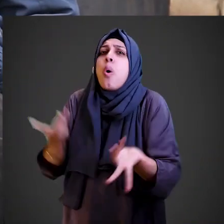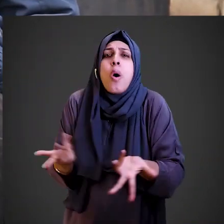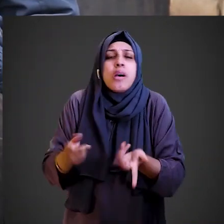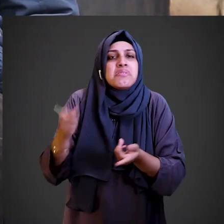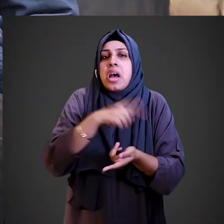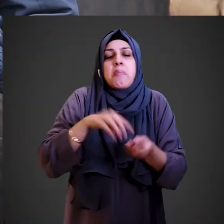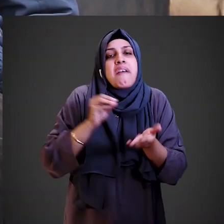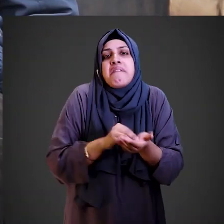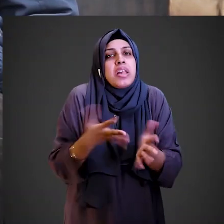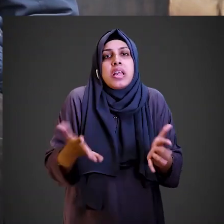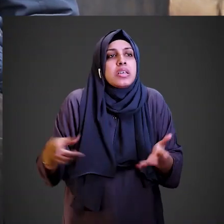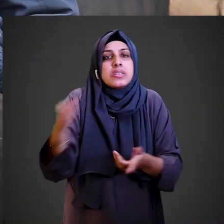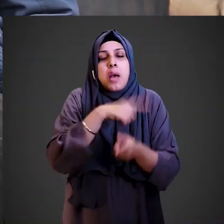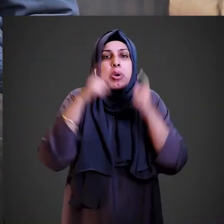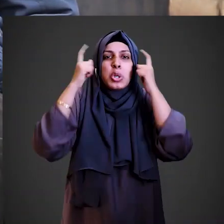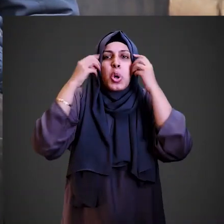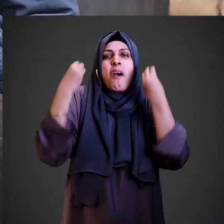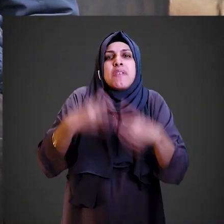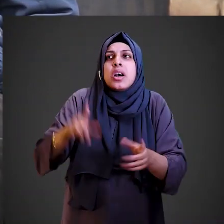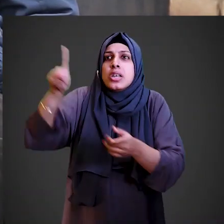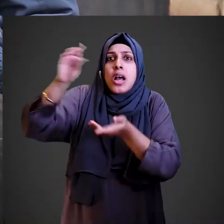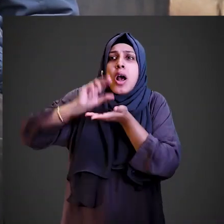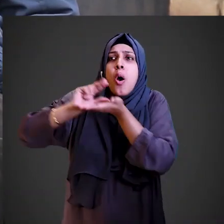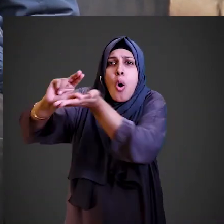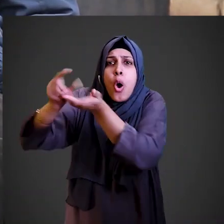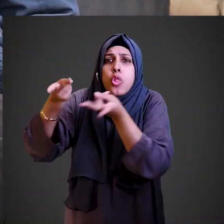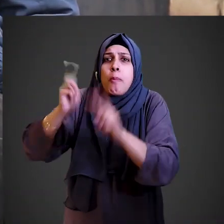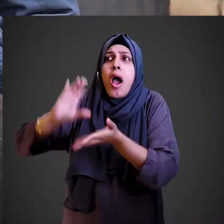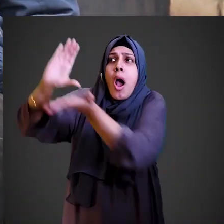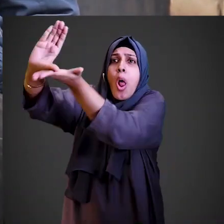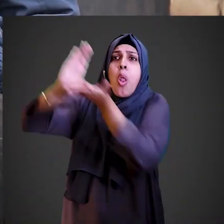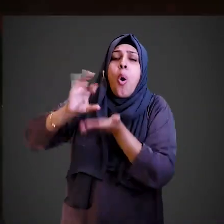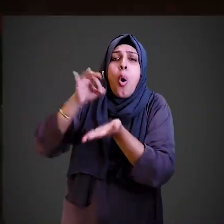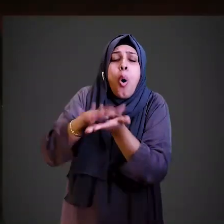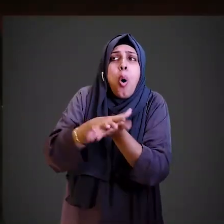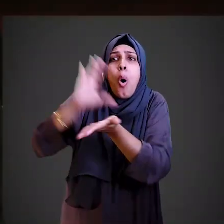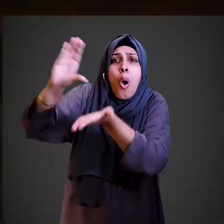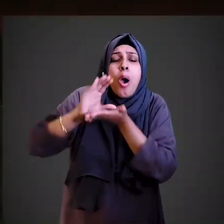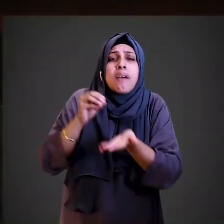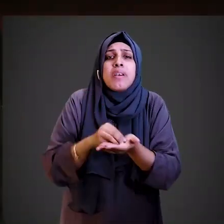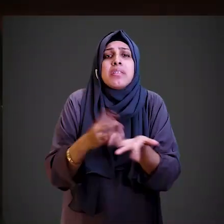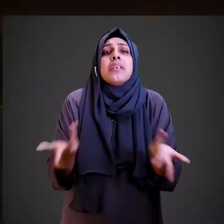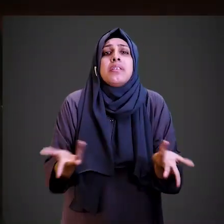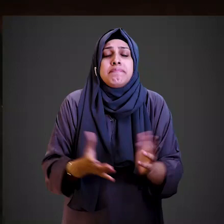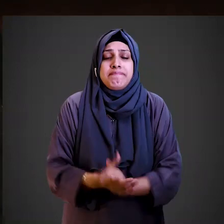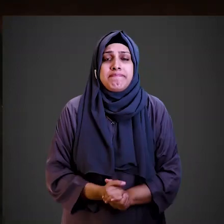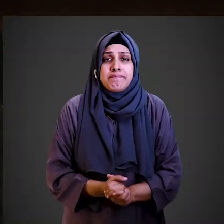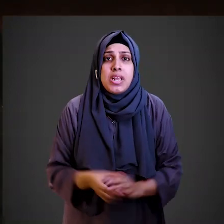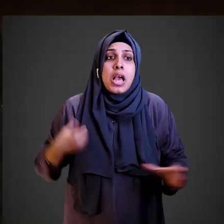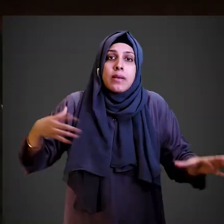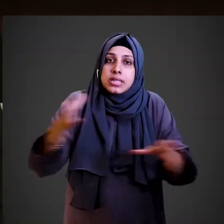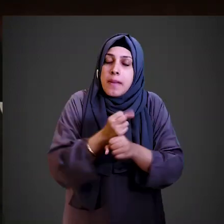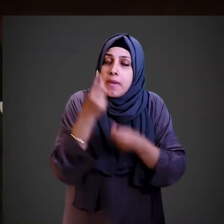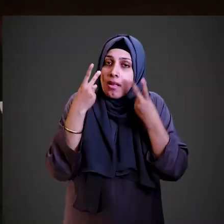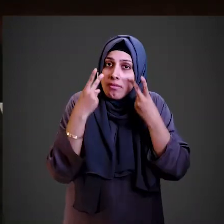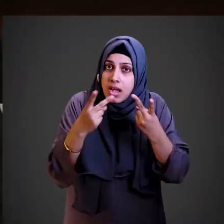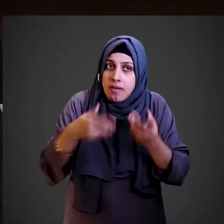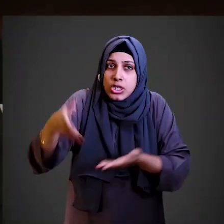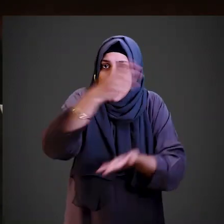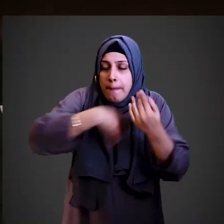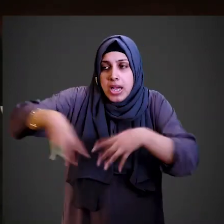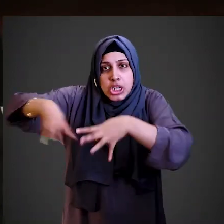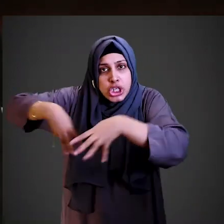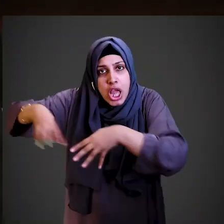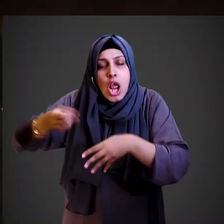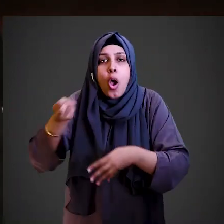اور وہی ادھار دے کے اور اس سے بڑا ادھار لے رہے ہیں، تو کیا فائدہ ہے اسے ٹیکس دینے کا؟ سب سے پہلے ہم دیکھ سکتے ہیں ہر جگہ، ہر شہر، ہر گاؤں